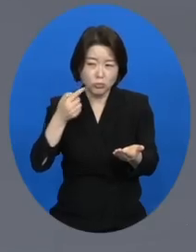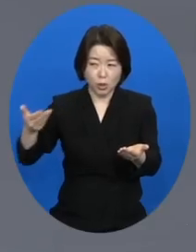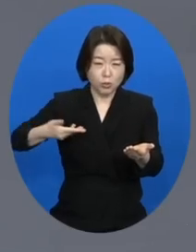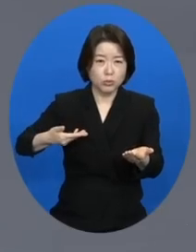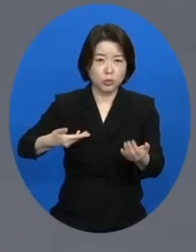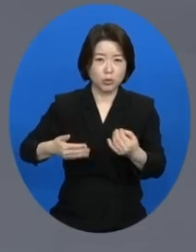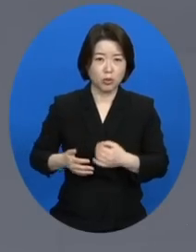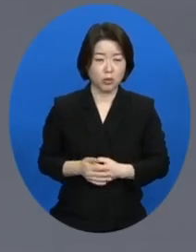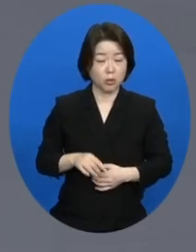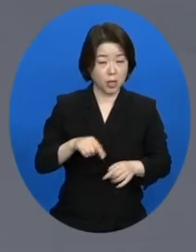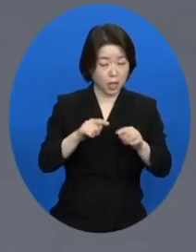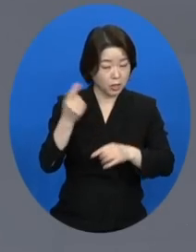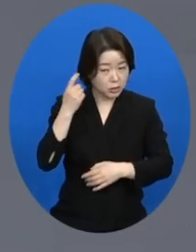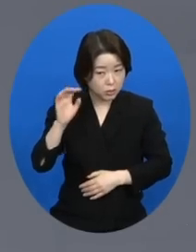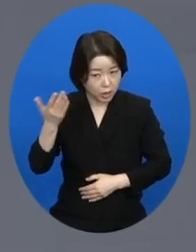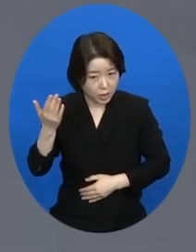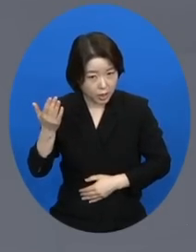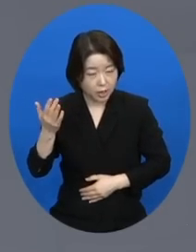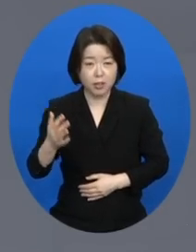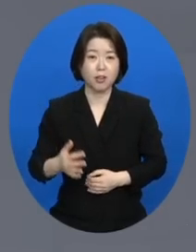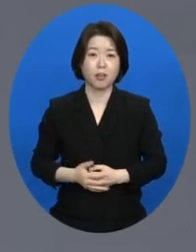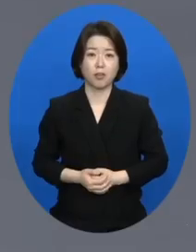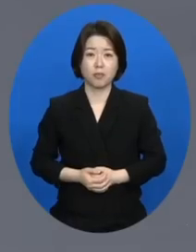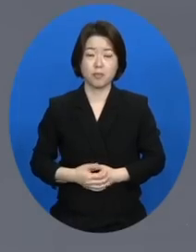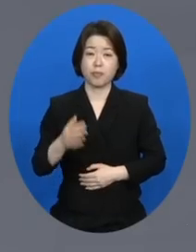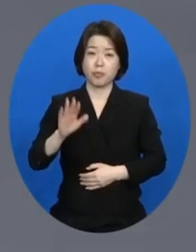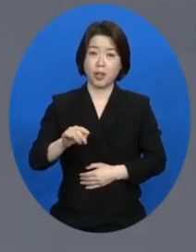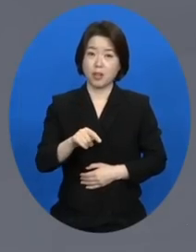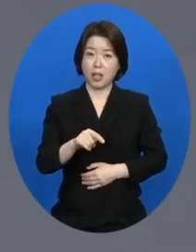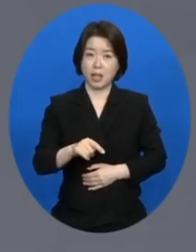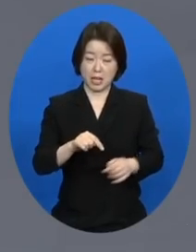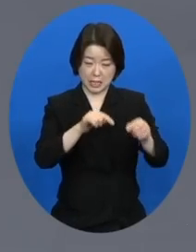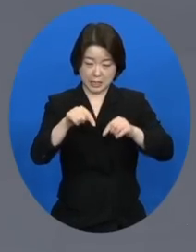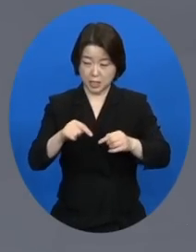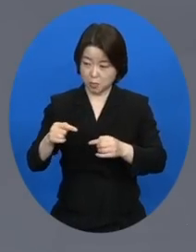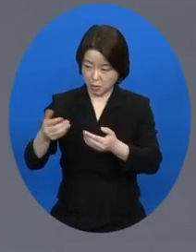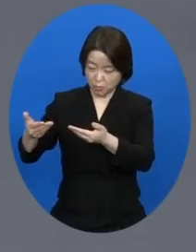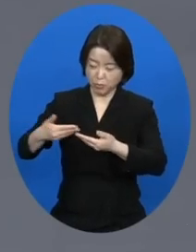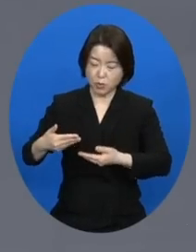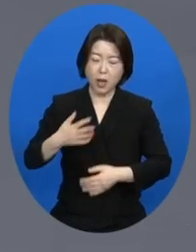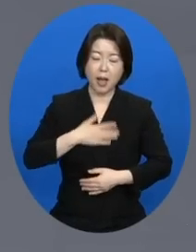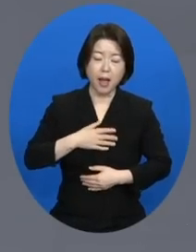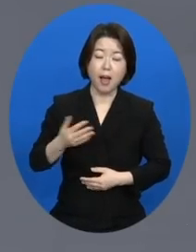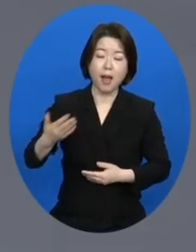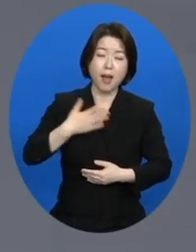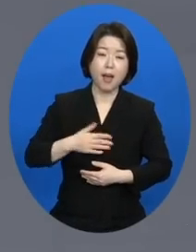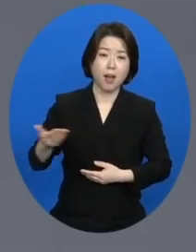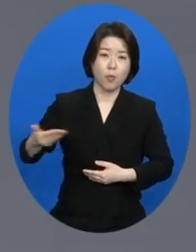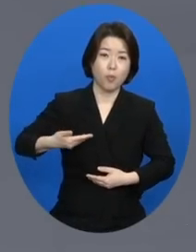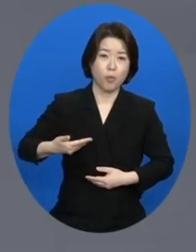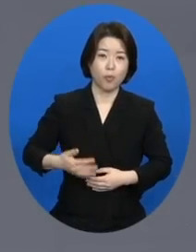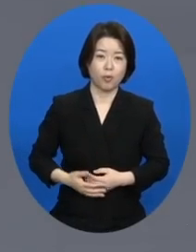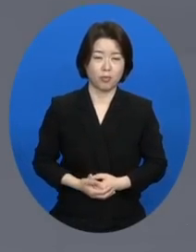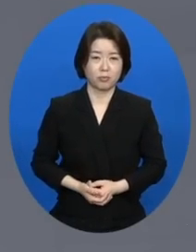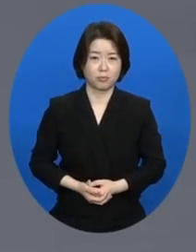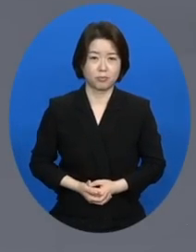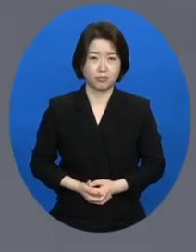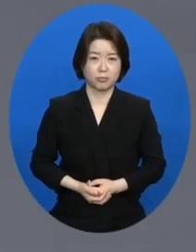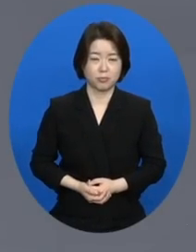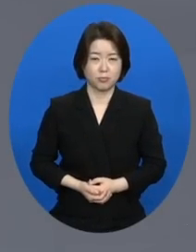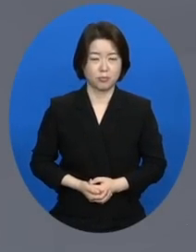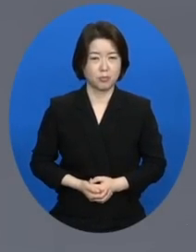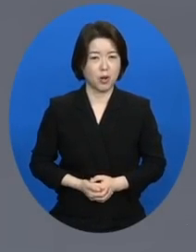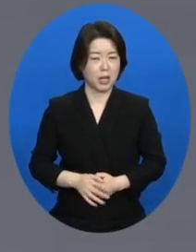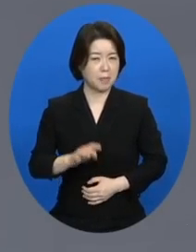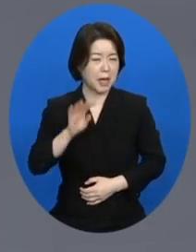그걸 들어야 될까요, 여러분? 근데 그 테이프를 제가 일단 받았어요. 뭐 주니까 받았습니다. 그리고 이제 마침 뭐 사순절